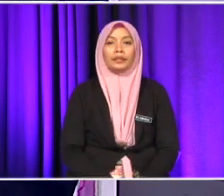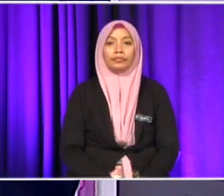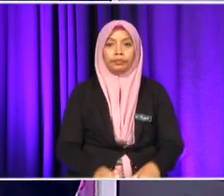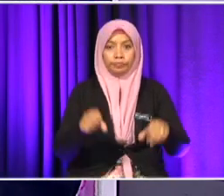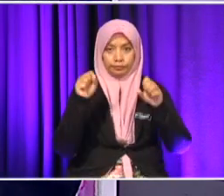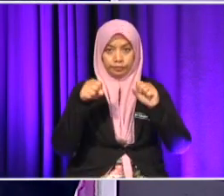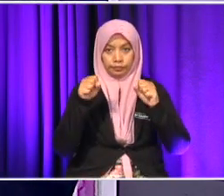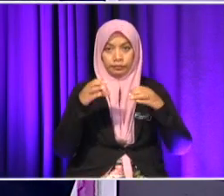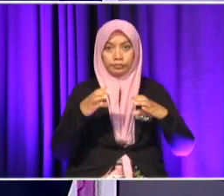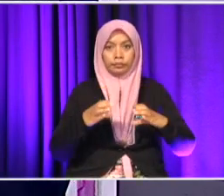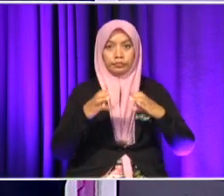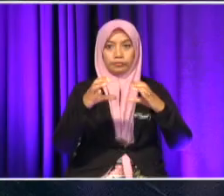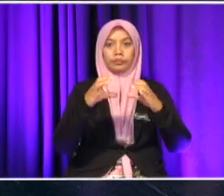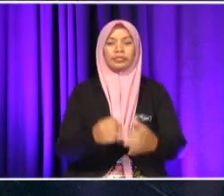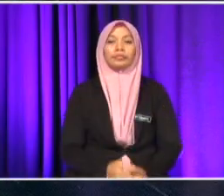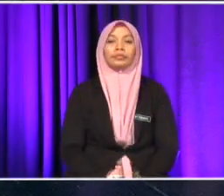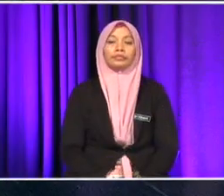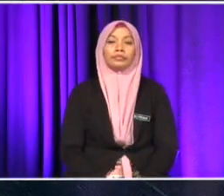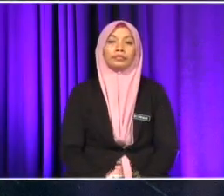seorang petani